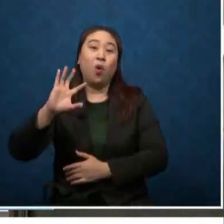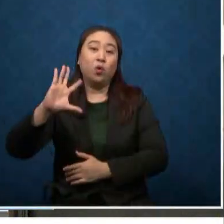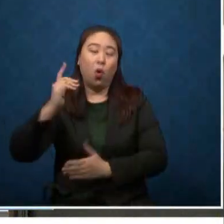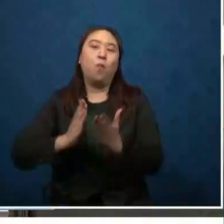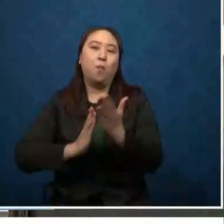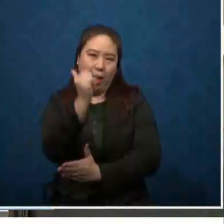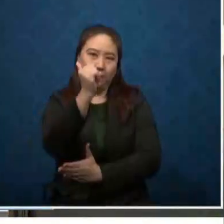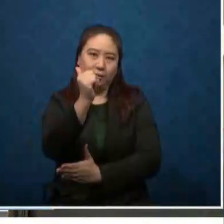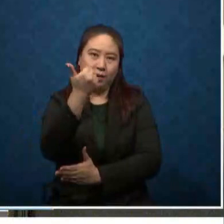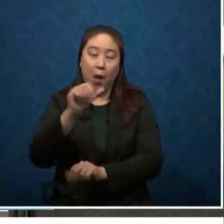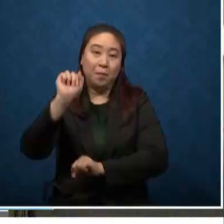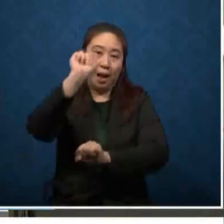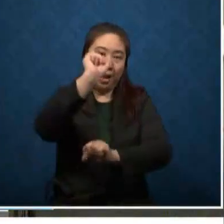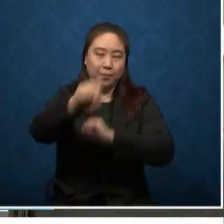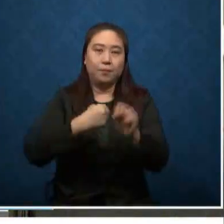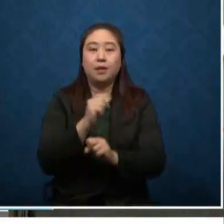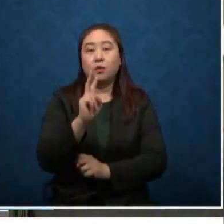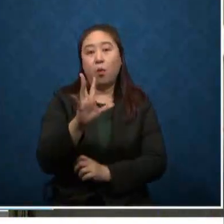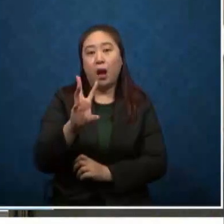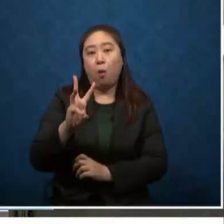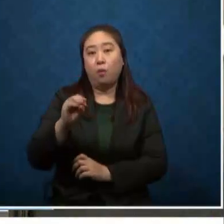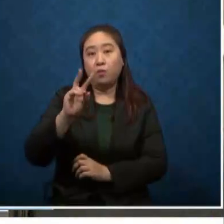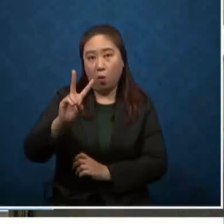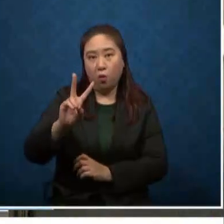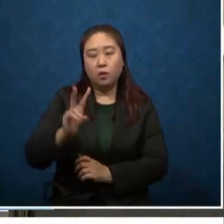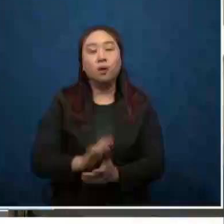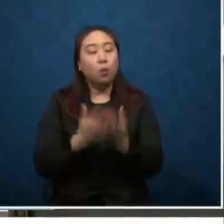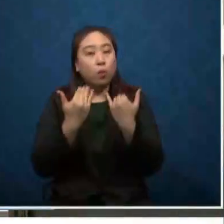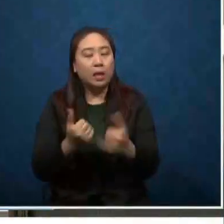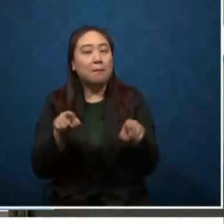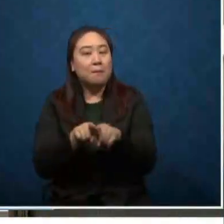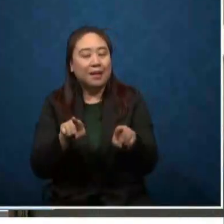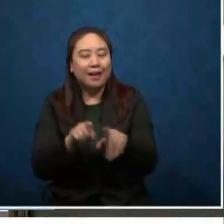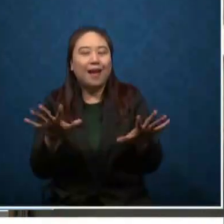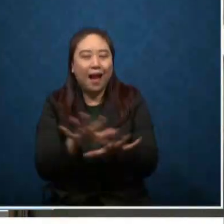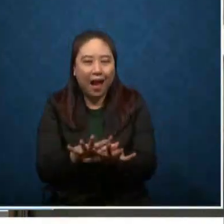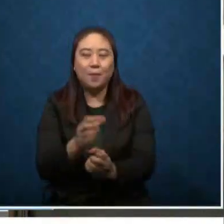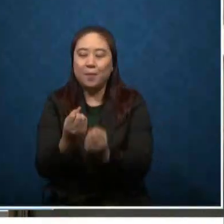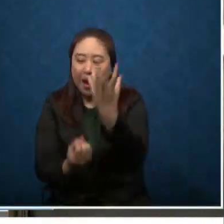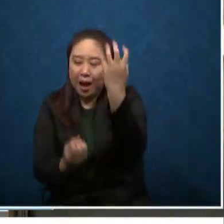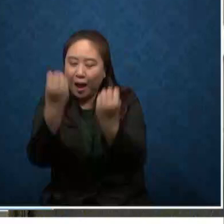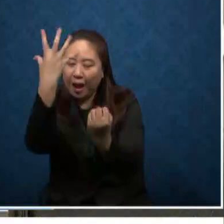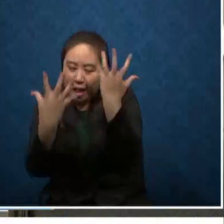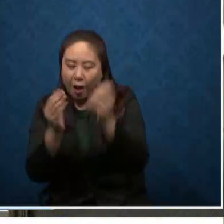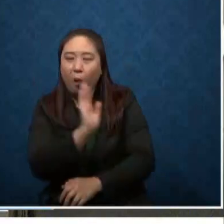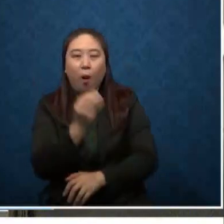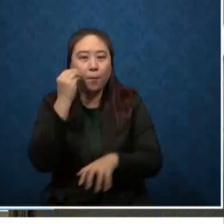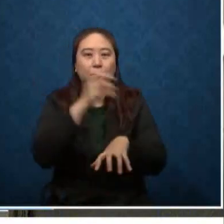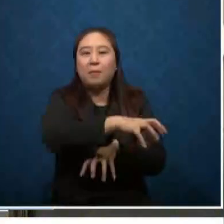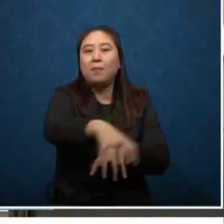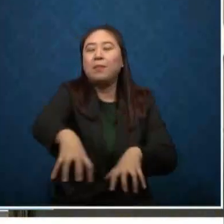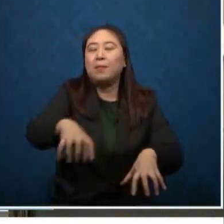ตอนนั้นนะครัแล้มาประกาศใช้ตป 62 เี่ยวัี้ก็คือเหมือนกับป่าไม้หมู่บ้าน ตอบโทานสงสิทธเลยครับ